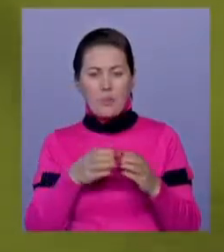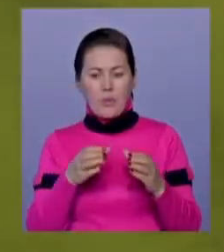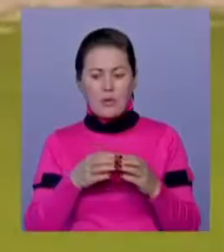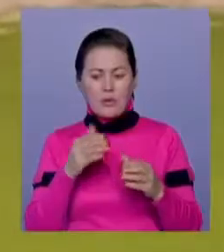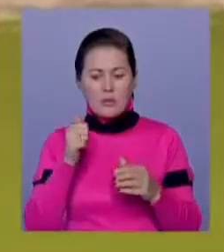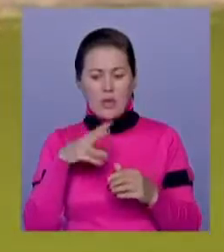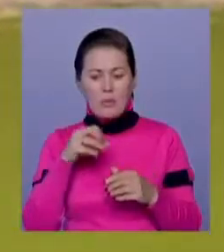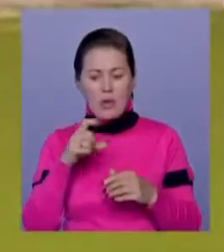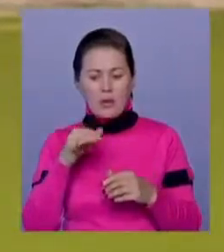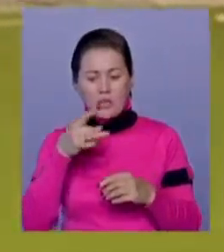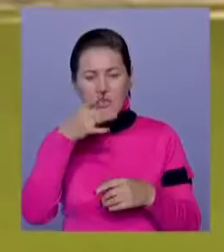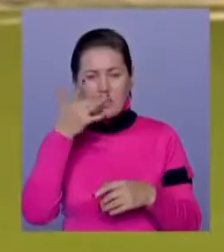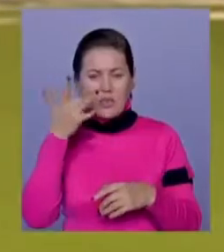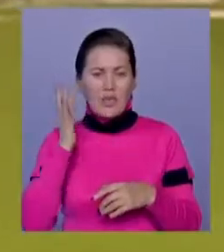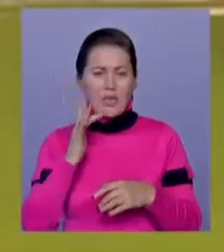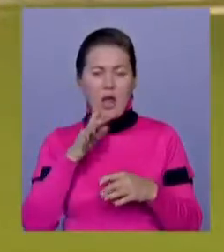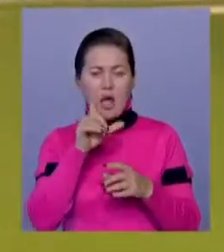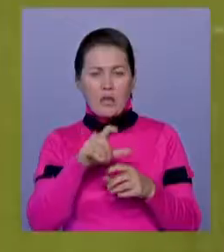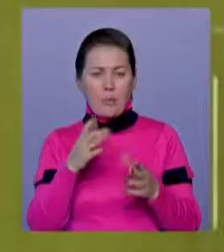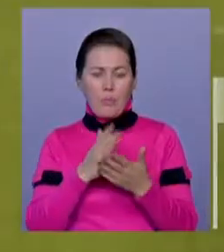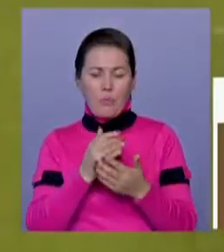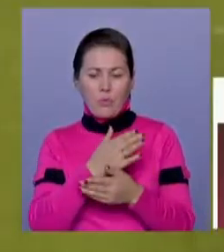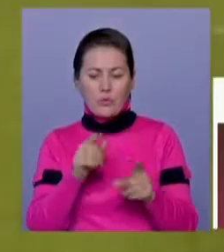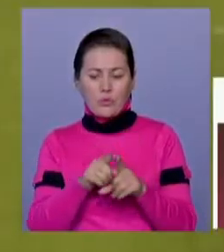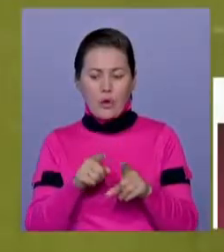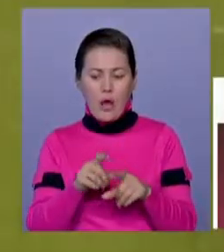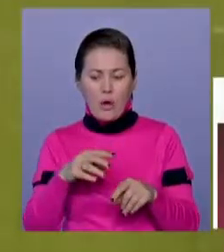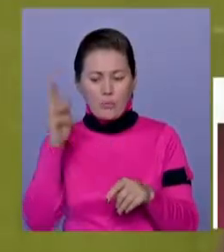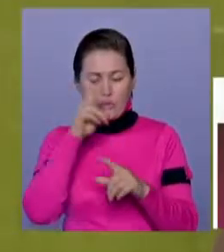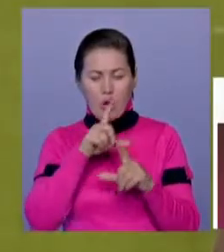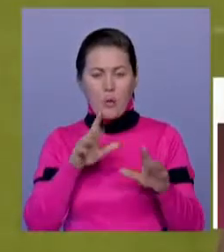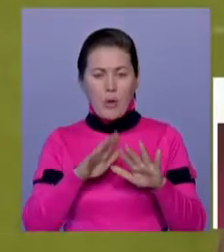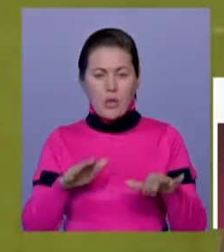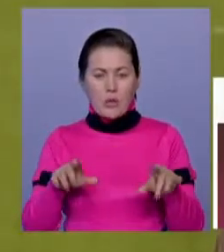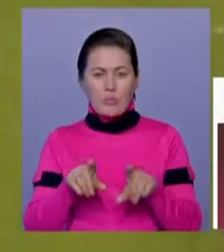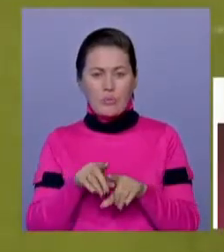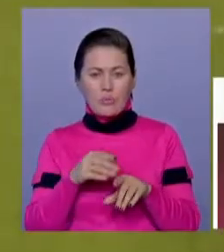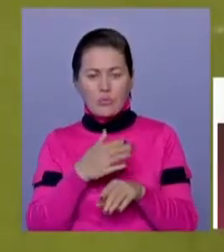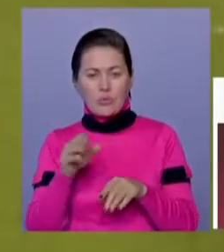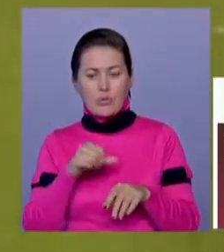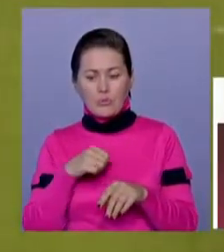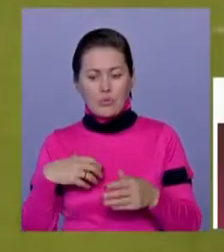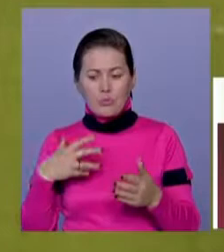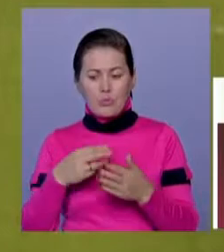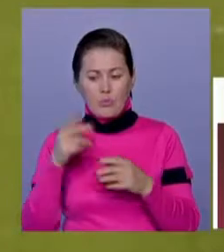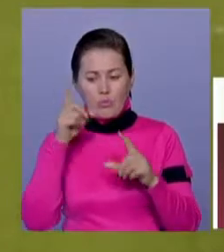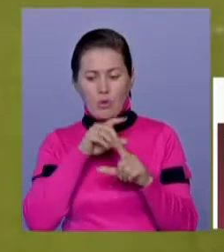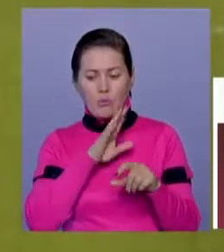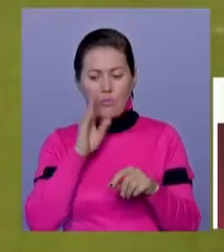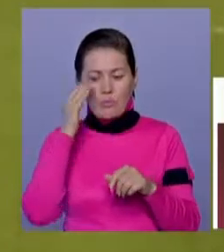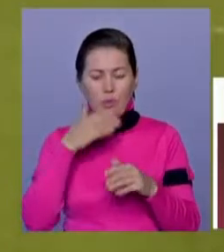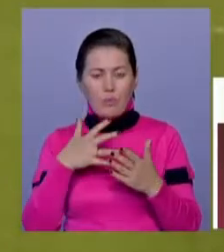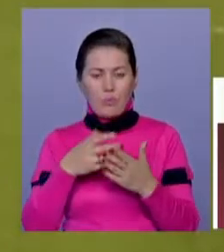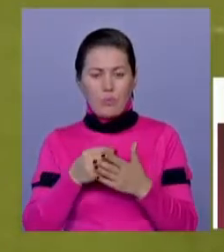Сомали, Нигерияның азаматтары бар. Сол кісілер осы мектептің балаларын біз өзіміз төлейміз. Мектептің ата-аналары төлемейді.